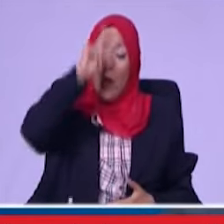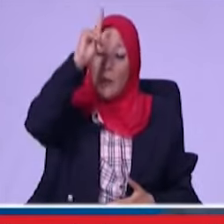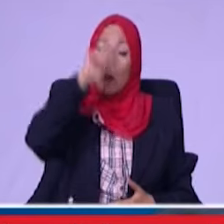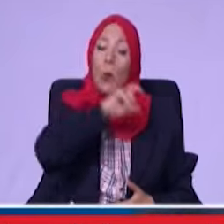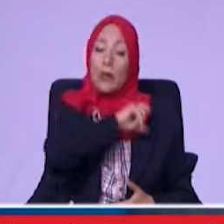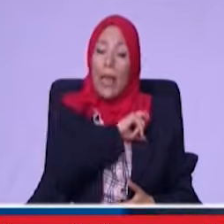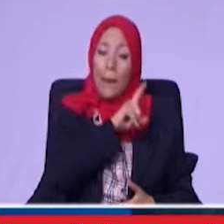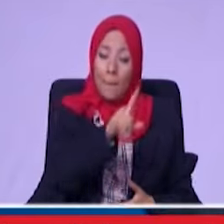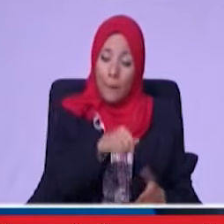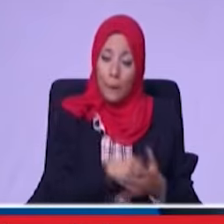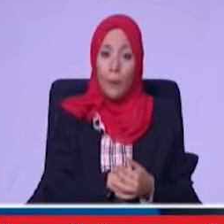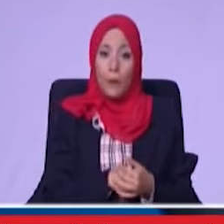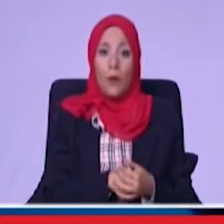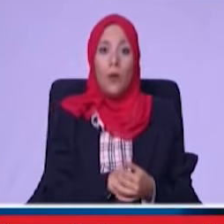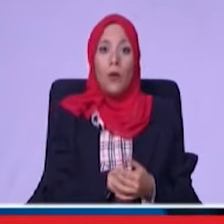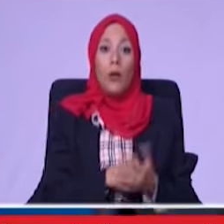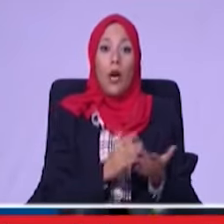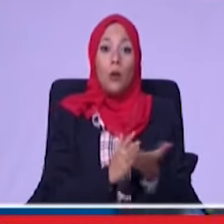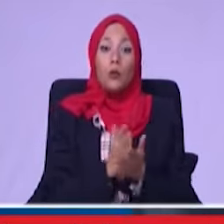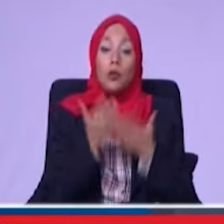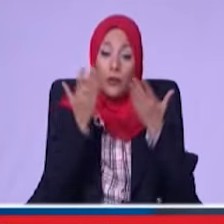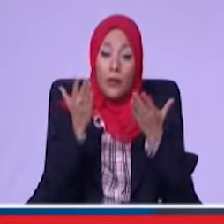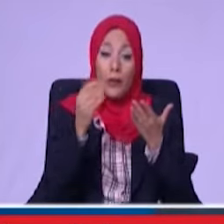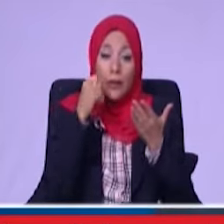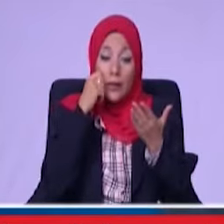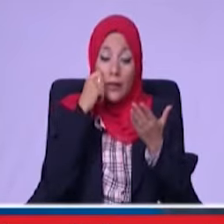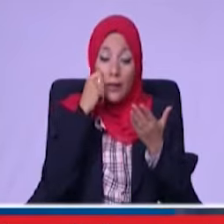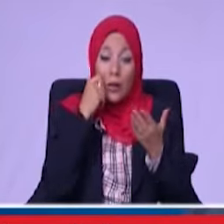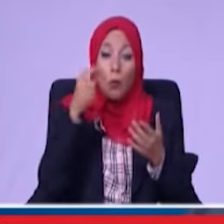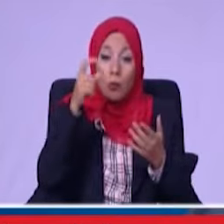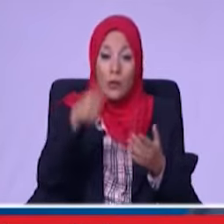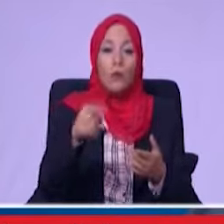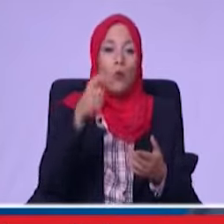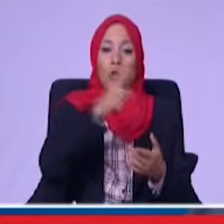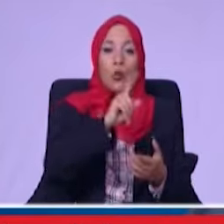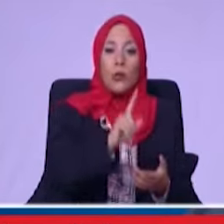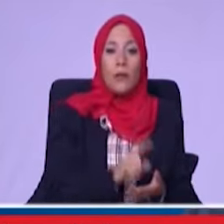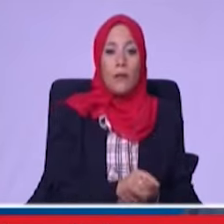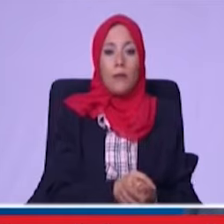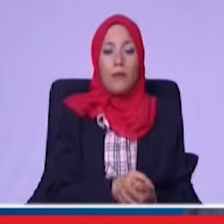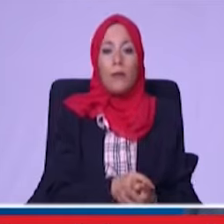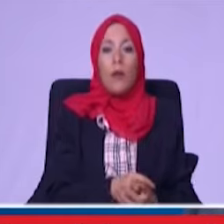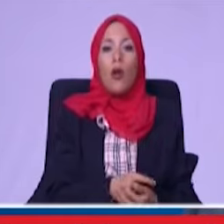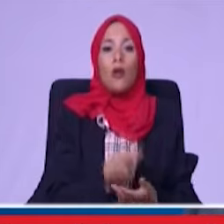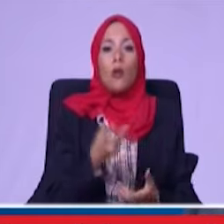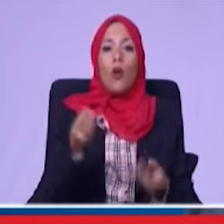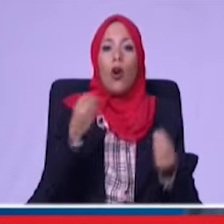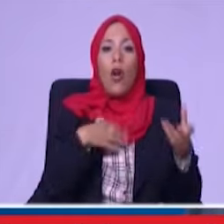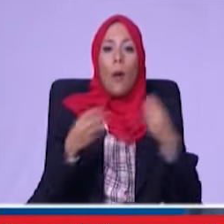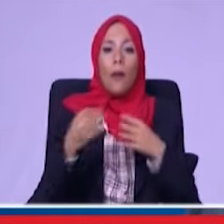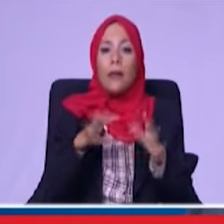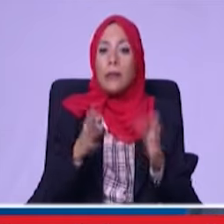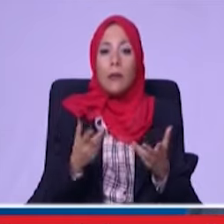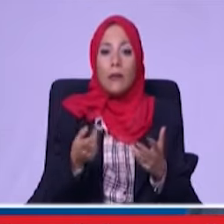وسلم شفاعته تنال غير المسلم لأنه رحمة لمين؟